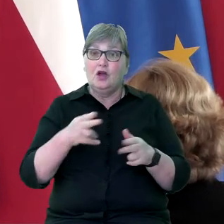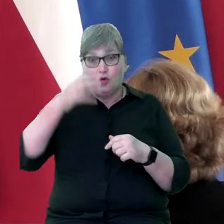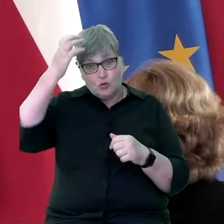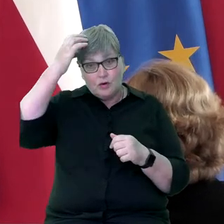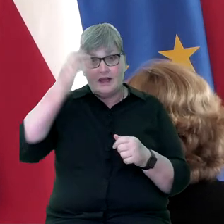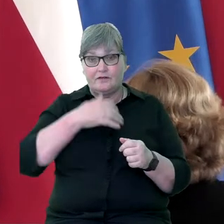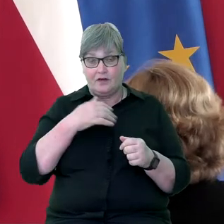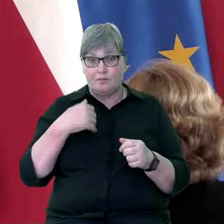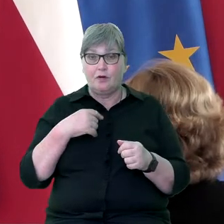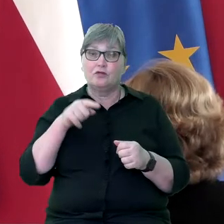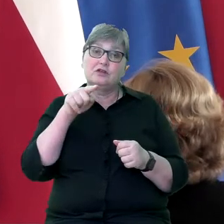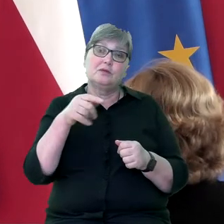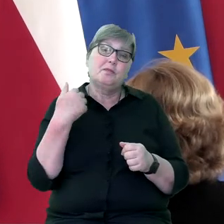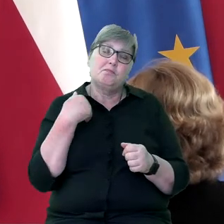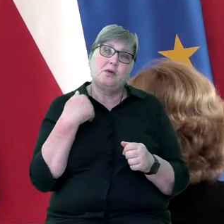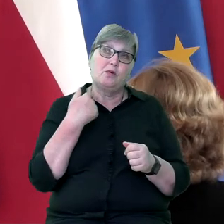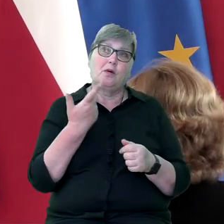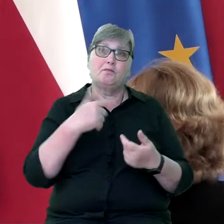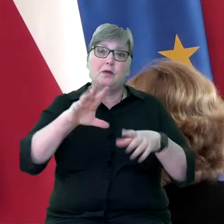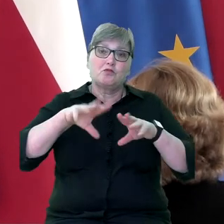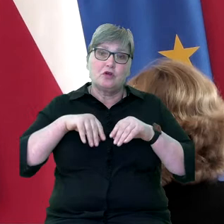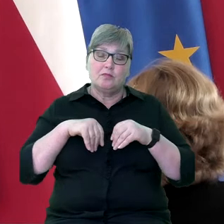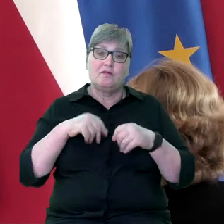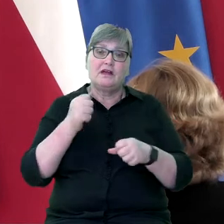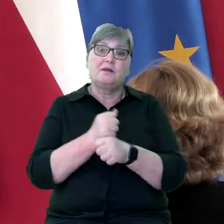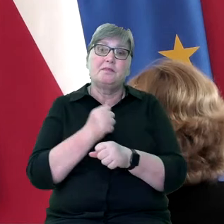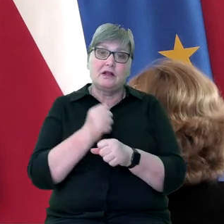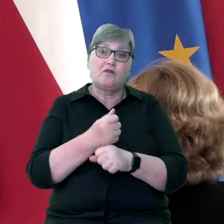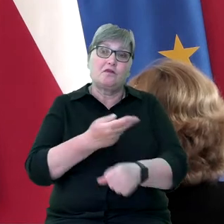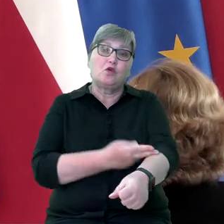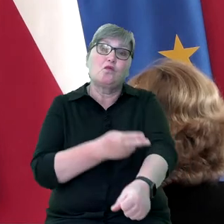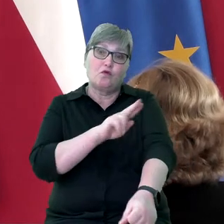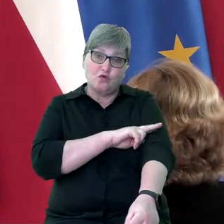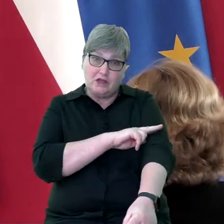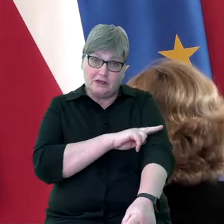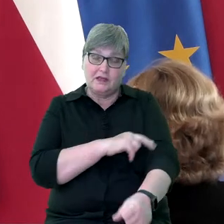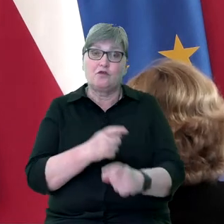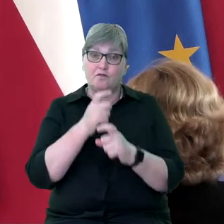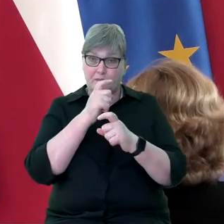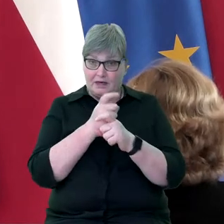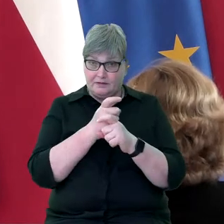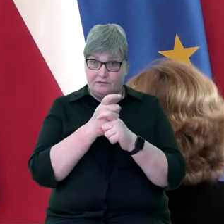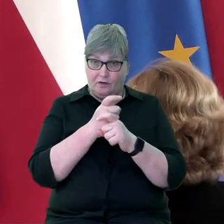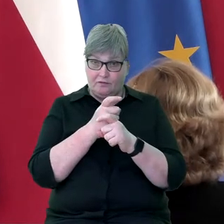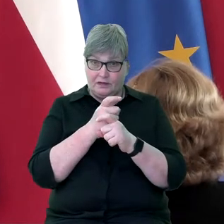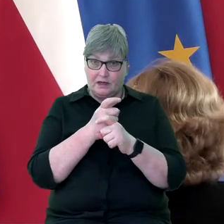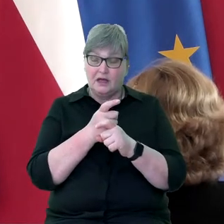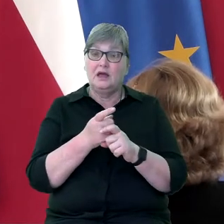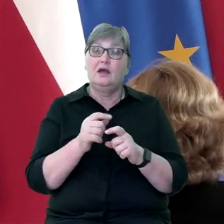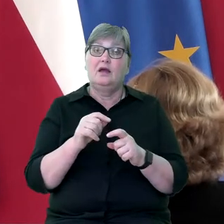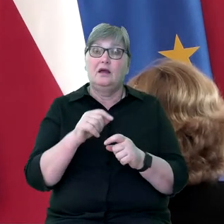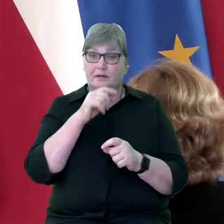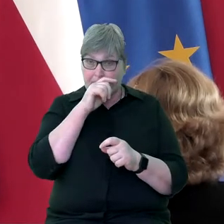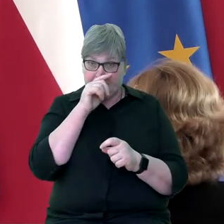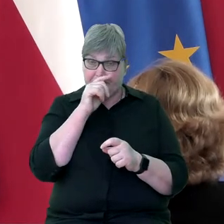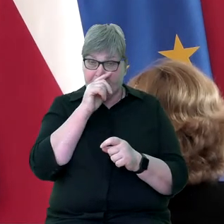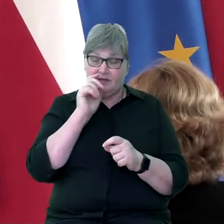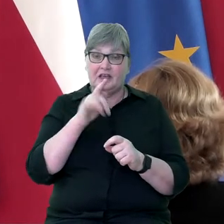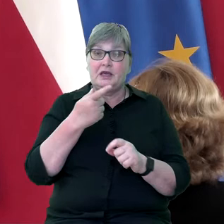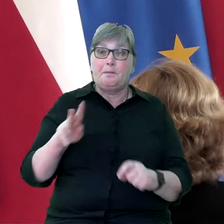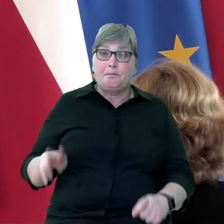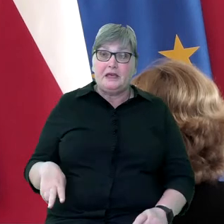drodze mianowania odpowiednio przez Radę Regencyjną w przypadku wyższych i ministrów w przypadku pozostałych